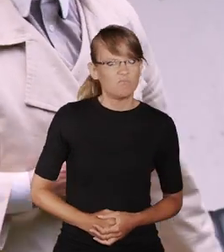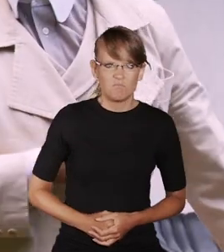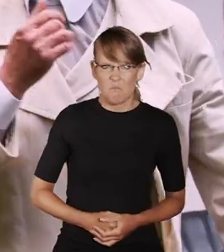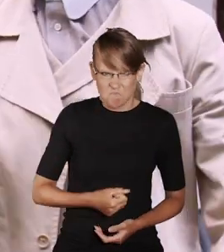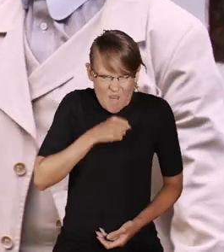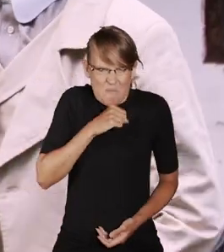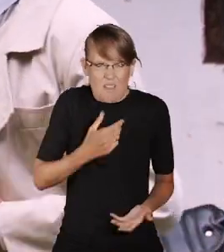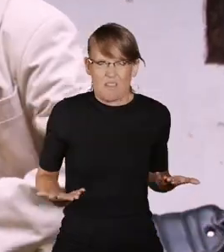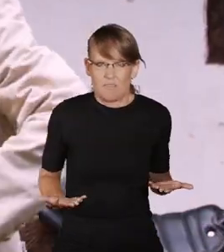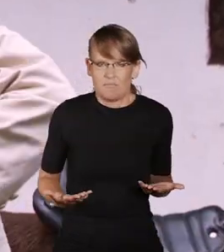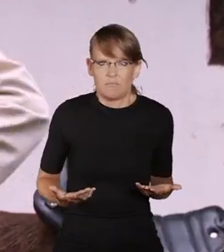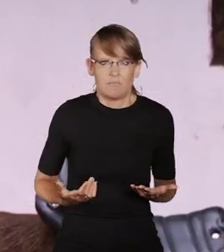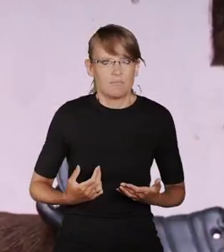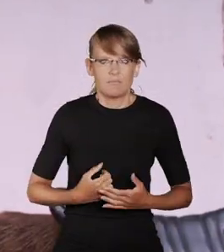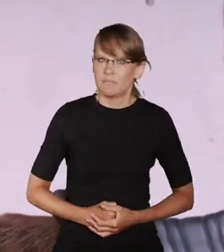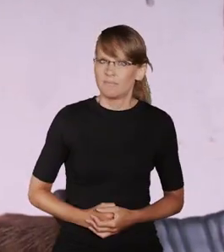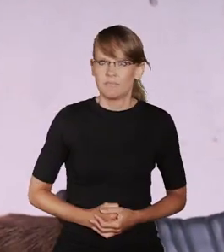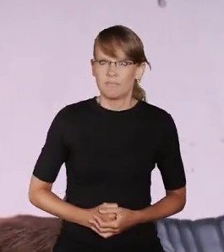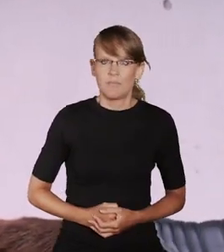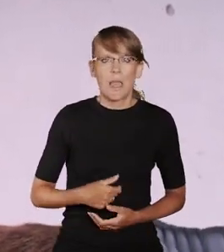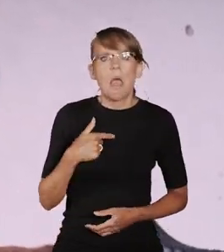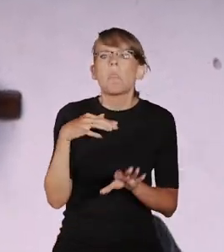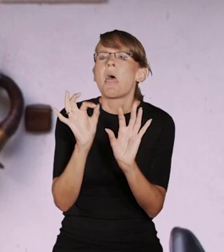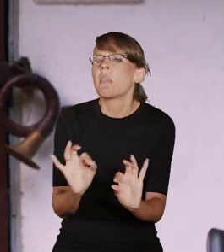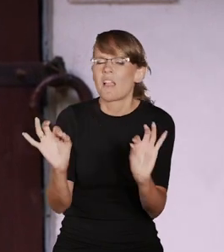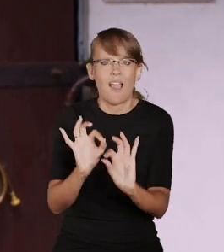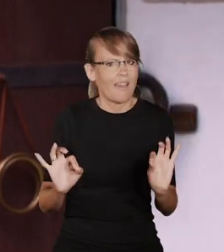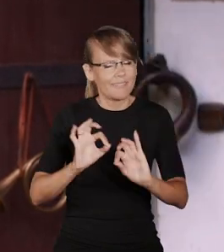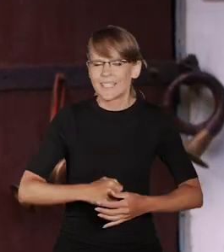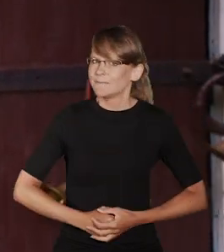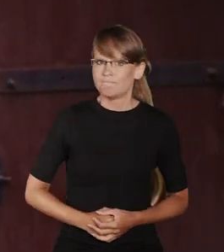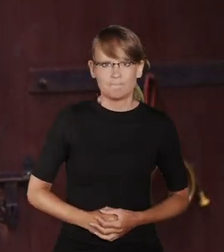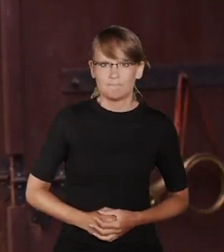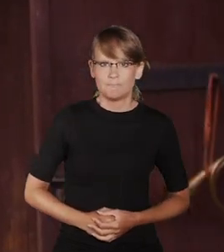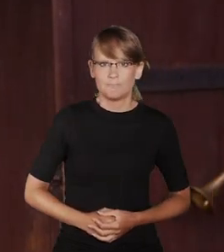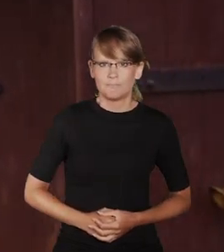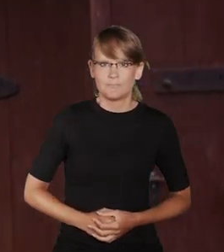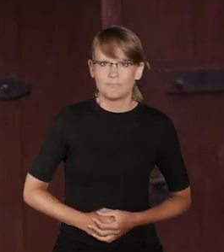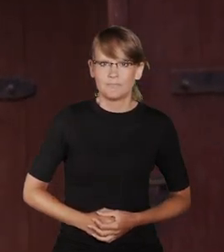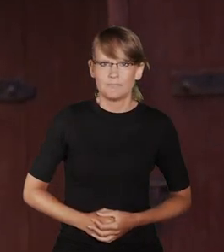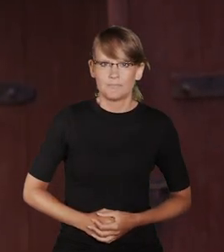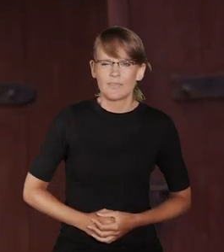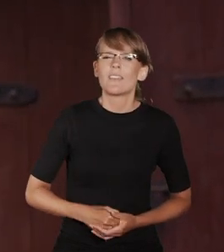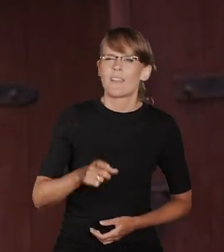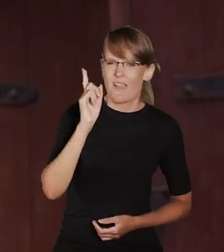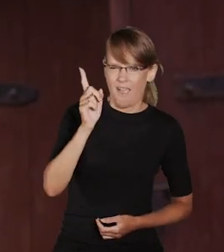nie. Ach, wszystko dlatego, że ich zanadto rozpuściłem. Że jestem ślamazara ciepłe kluchy.